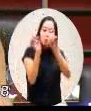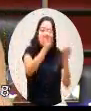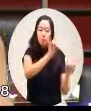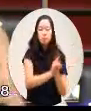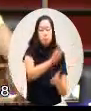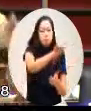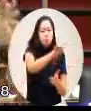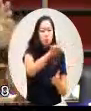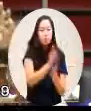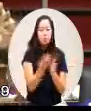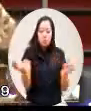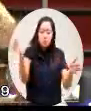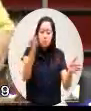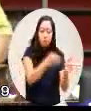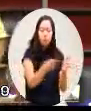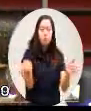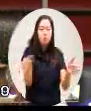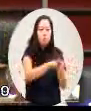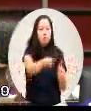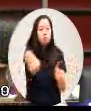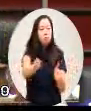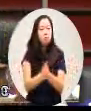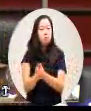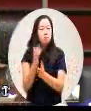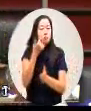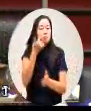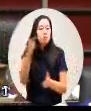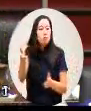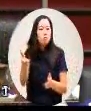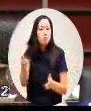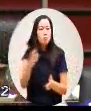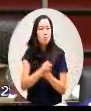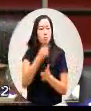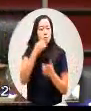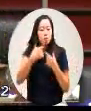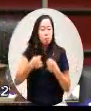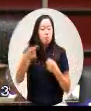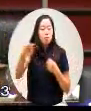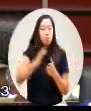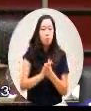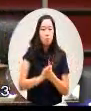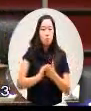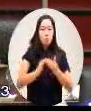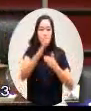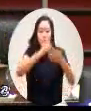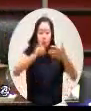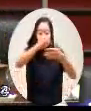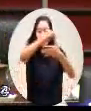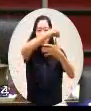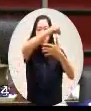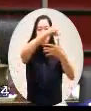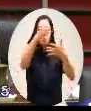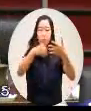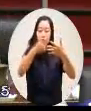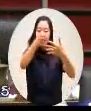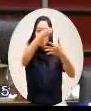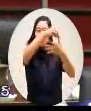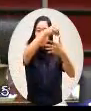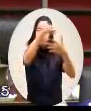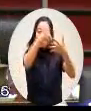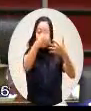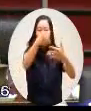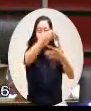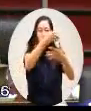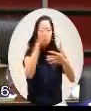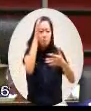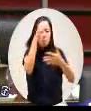父，地位那么崇高，为什么他是白领阶级？宁愿屈辱自己要干蓝领阶级，